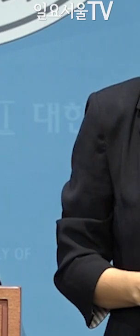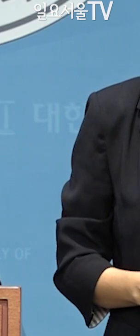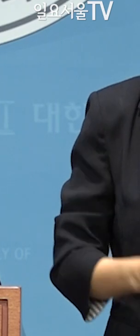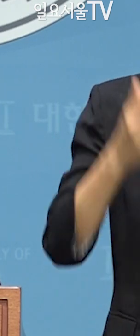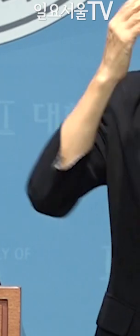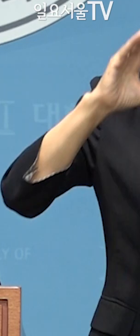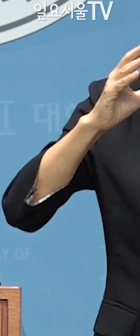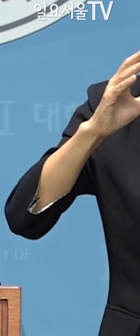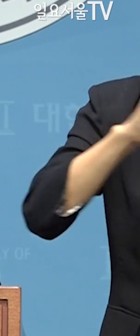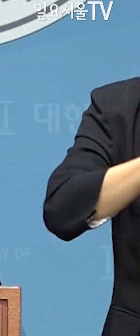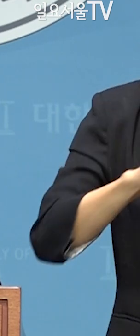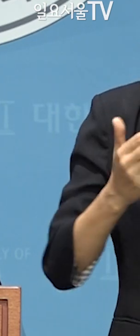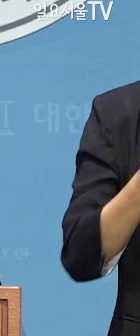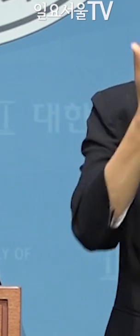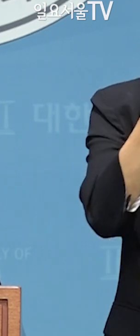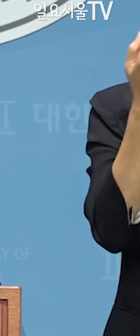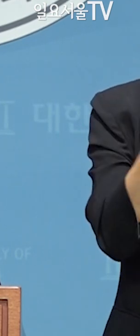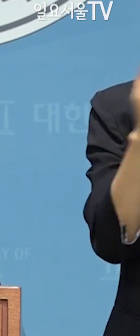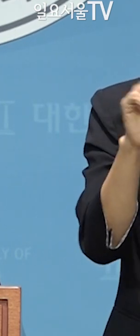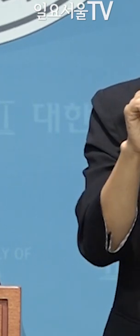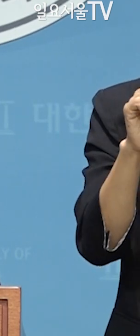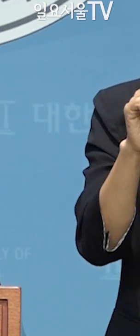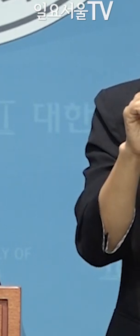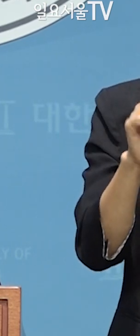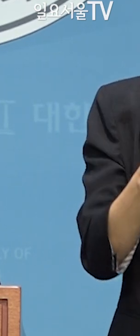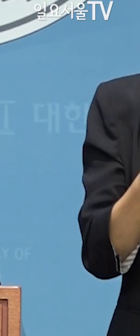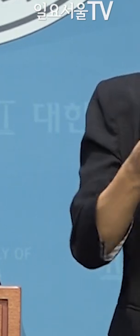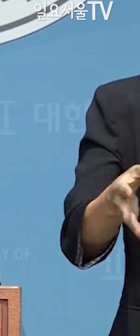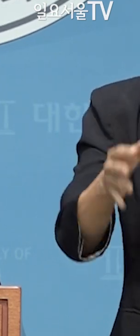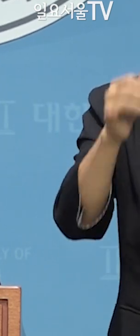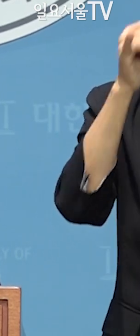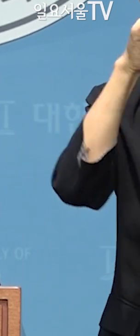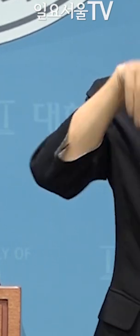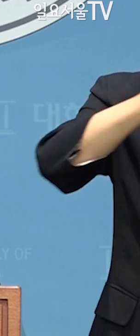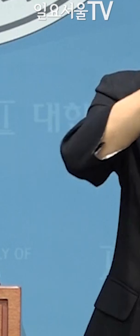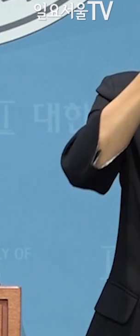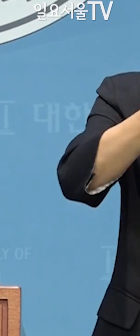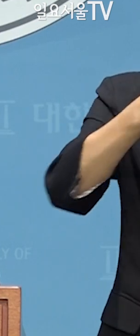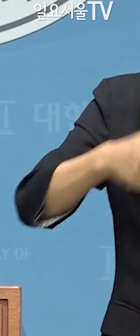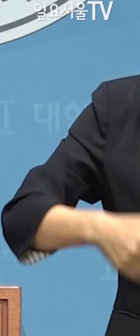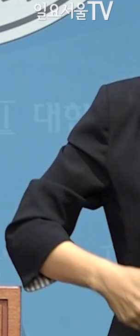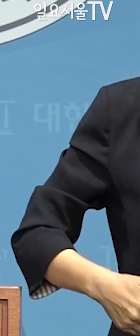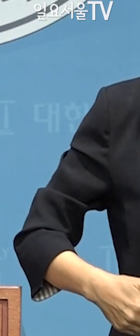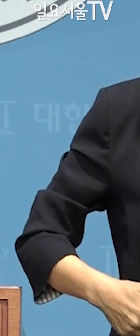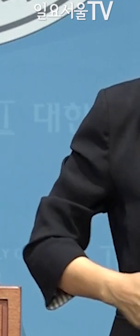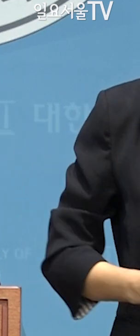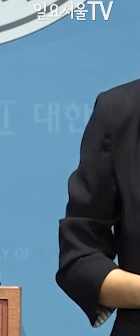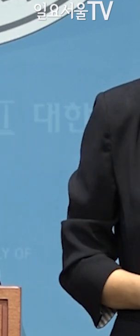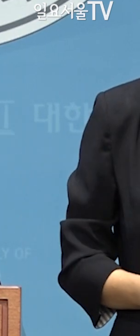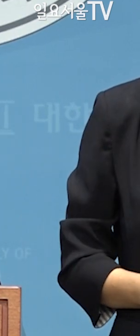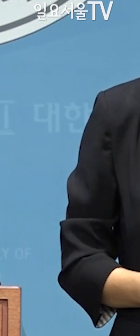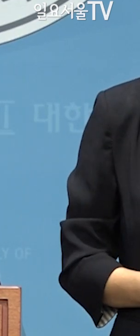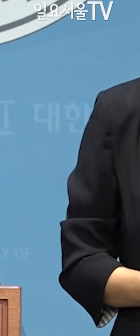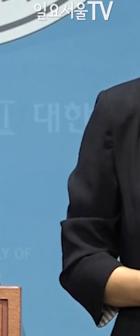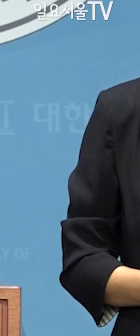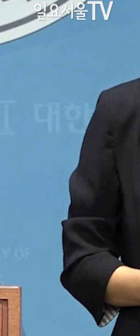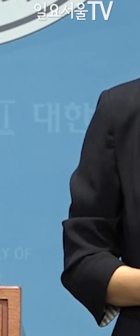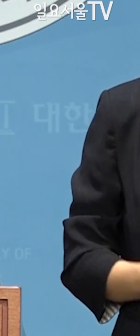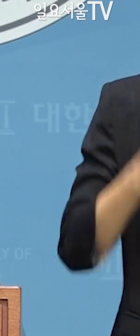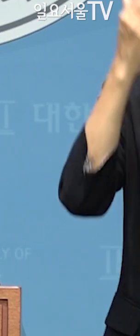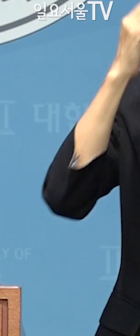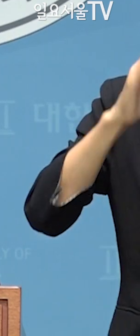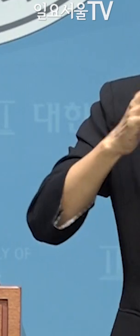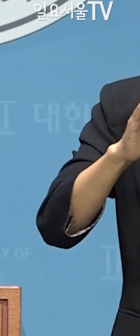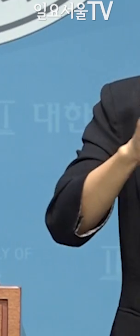건강하게 발전하려면 남녀 노소 투자할 수 있는 환경이 조성돼야 합니다 특히 국내 금융